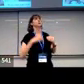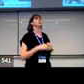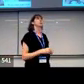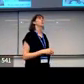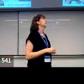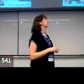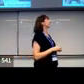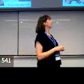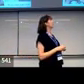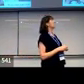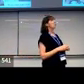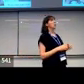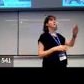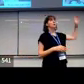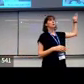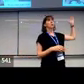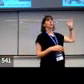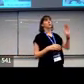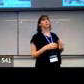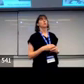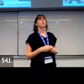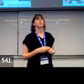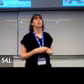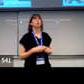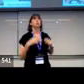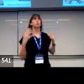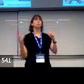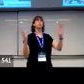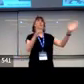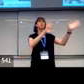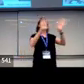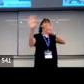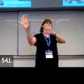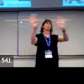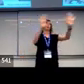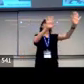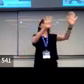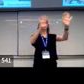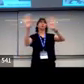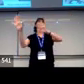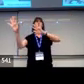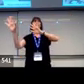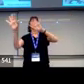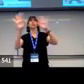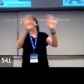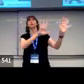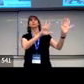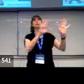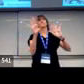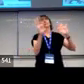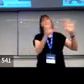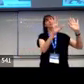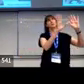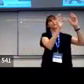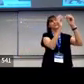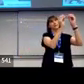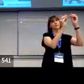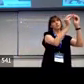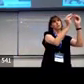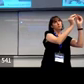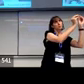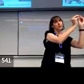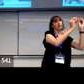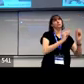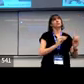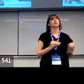peuvent travailler dans quelques mois. Donc, c'est le genre de cours où, si je le mettais sur une échelle là, prof-centré, étudiant-centré, j'ai mis la